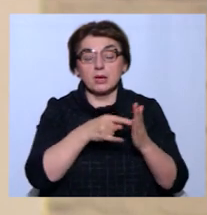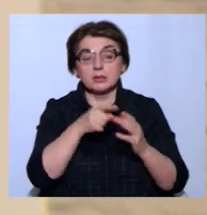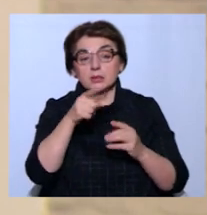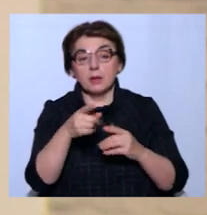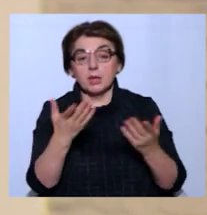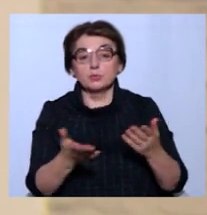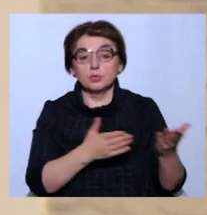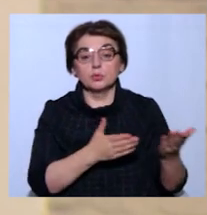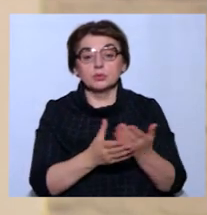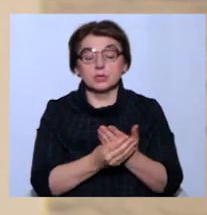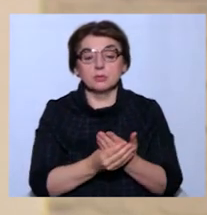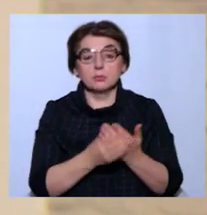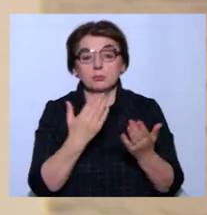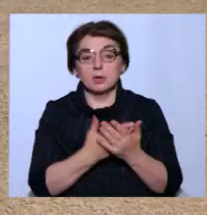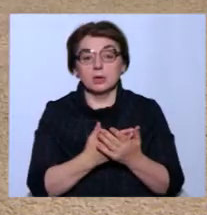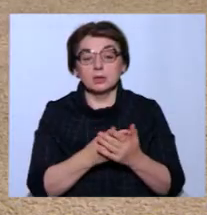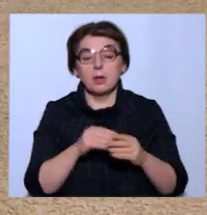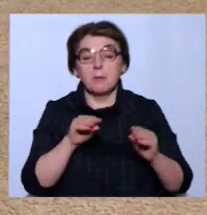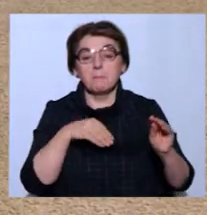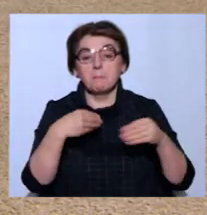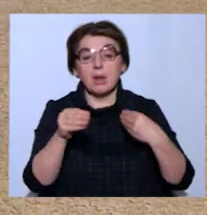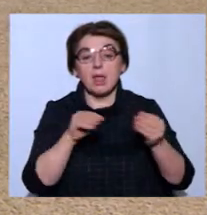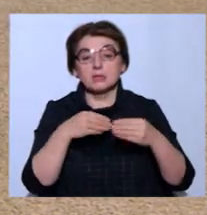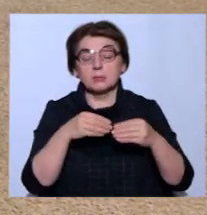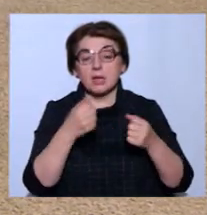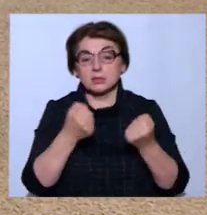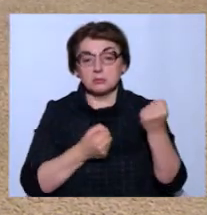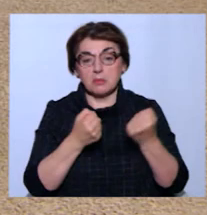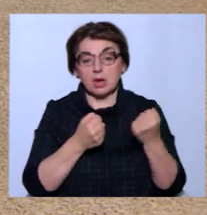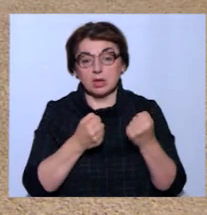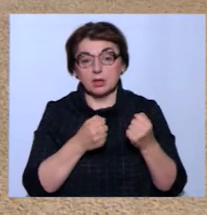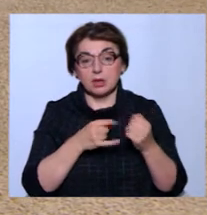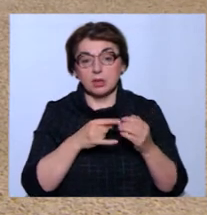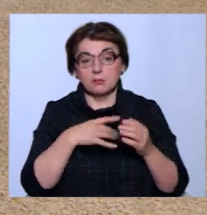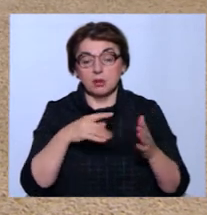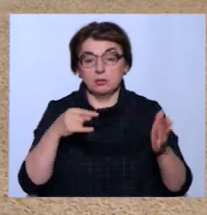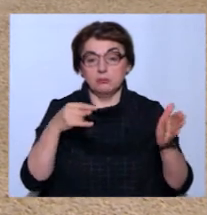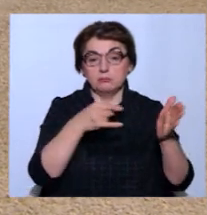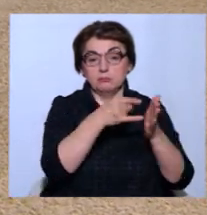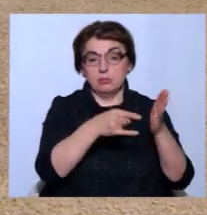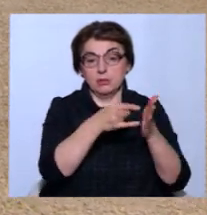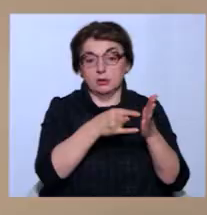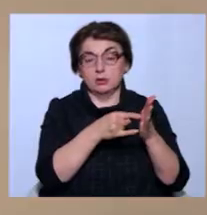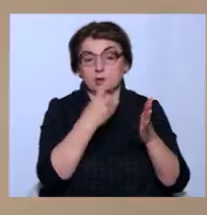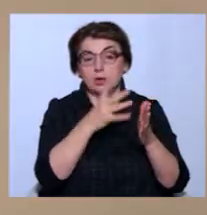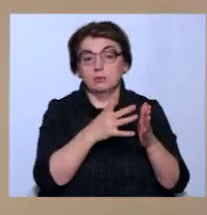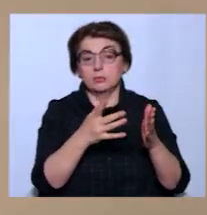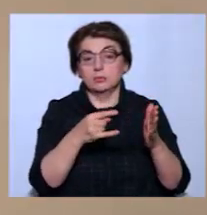იმ სხეულთან. აი მაგალითად, პლასტმასის მანქანა. პლასტმასის მანქანას მე თუ მივადებ მაგნიტს, ვნახავ,